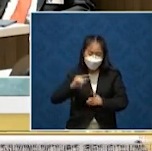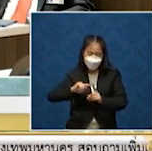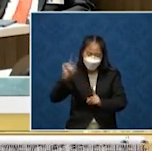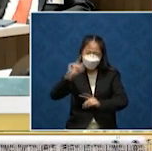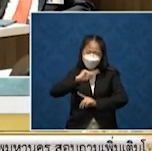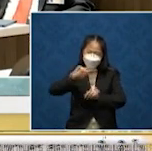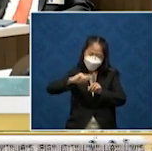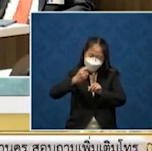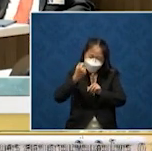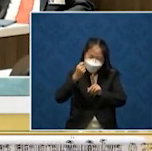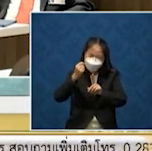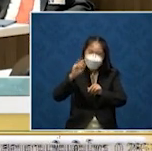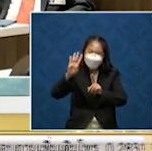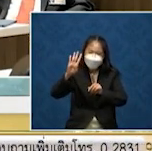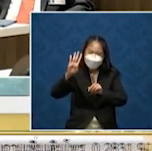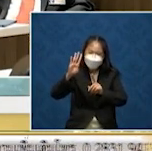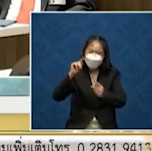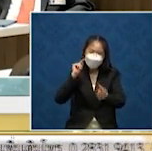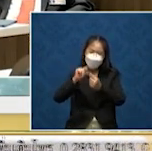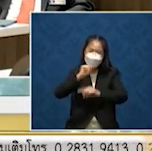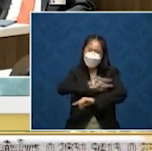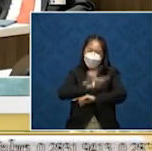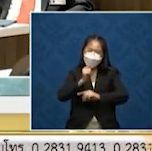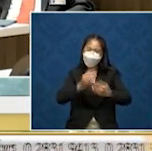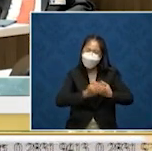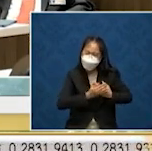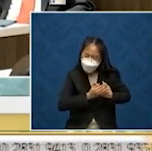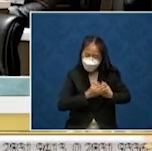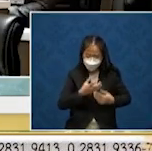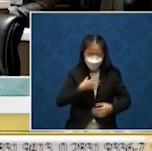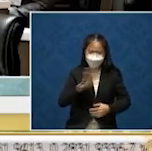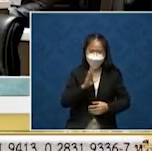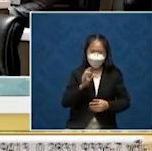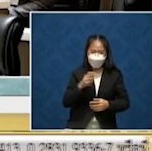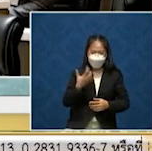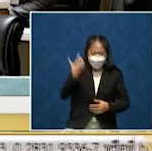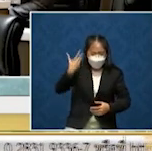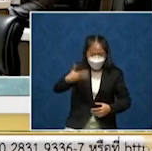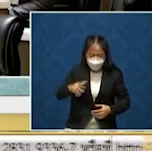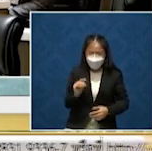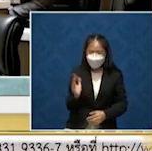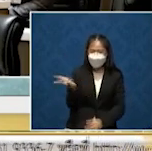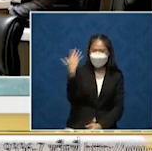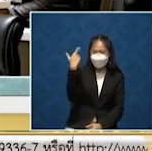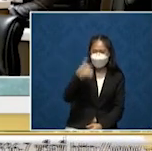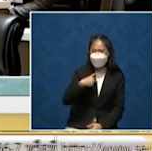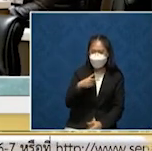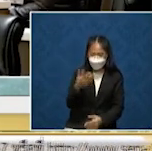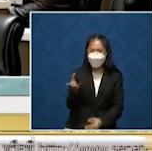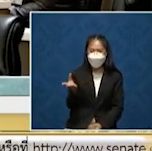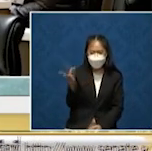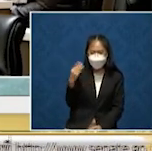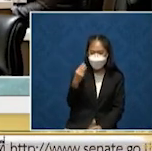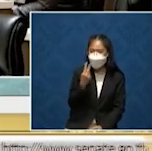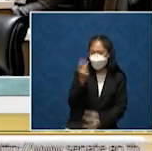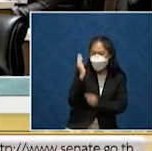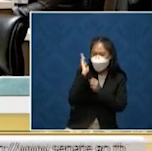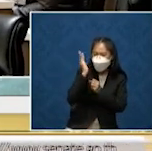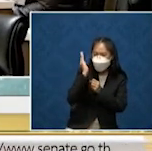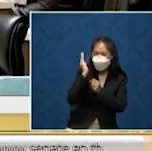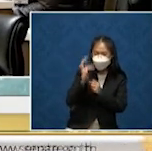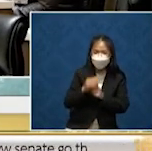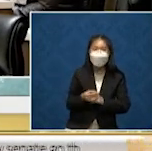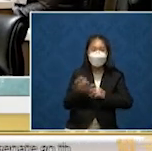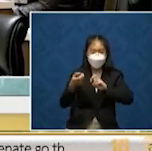ไม่รู้ไม่เห็นหน้าสมเพชนะนี่คือที่มาของสำนวนนี้เปลวสีเงินเนี่ยบอกต่อว่าเรื่องที่